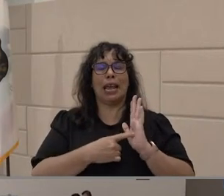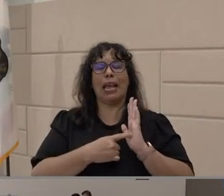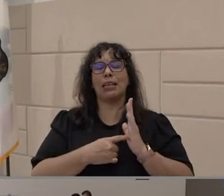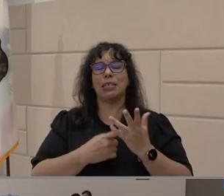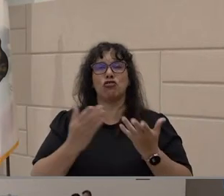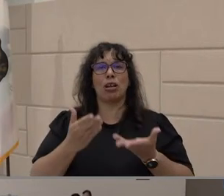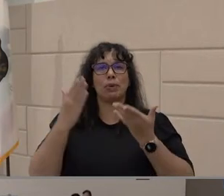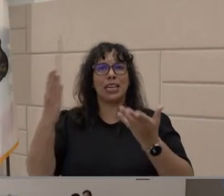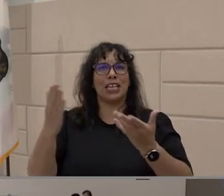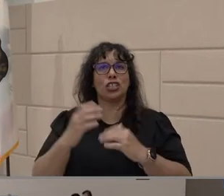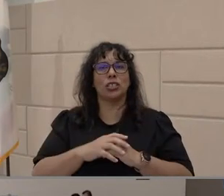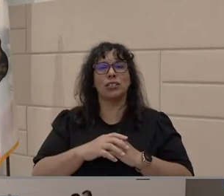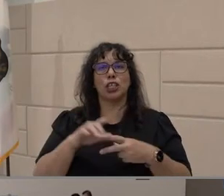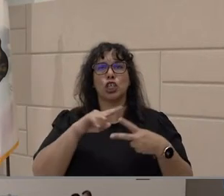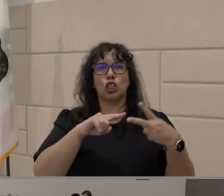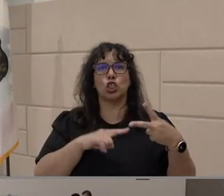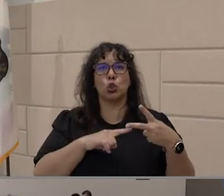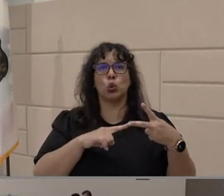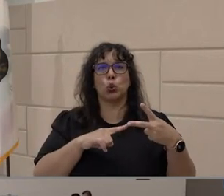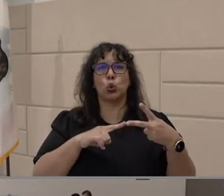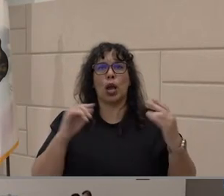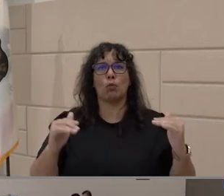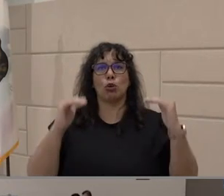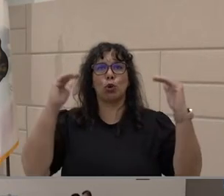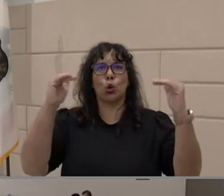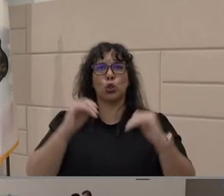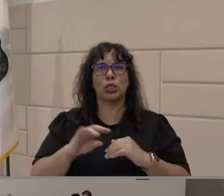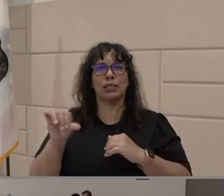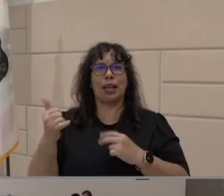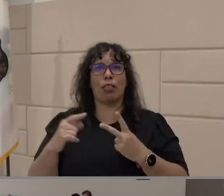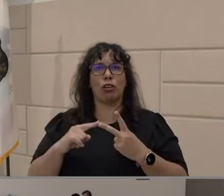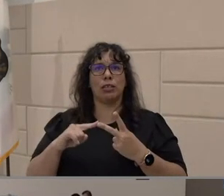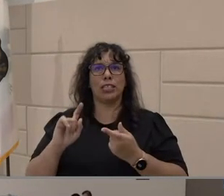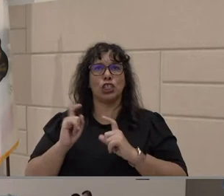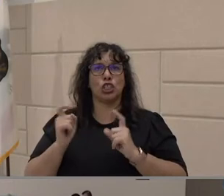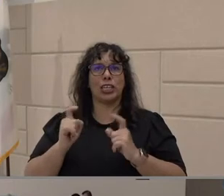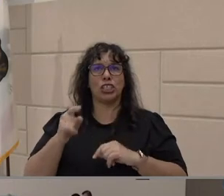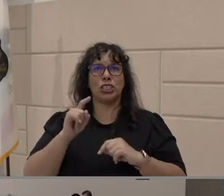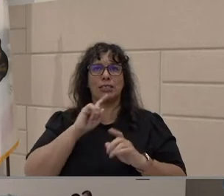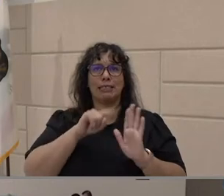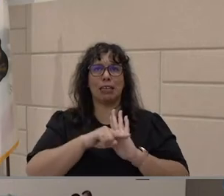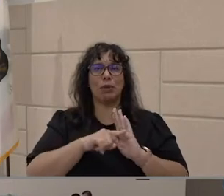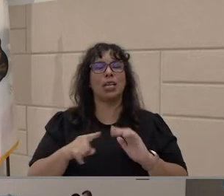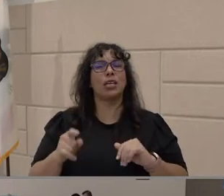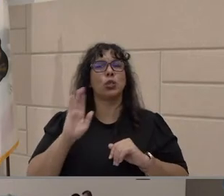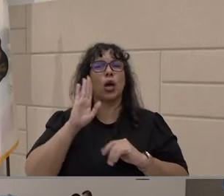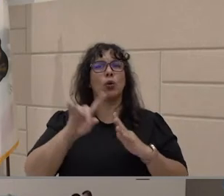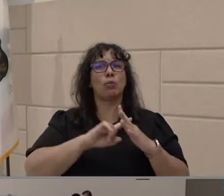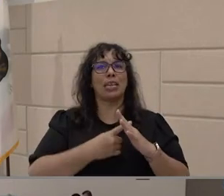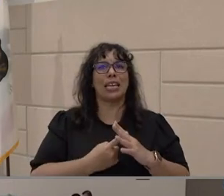ពោតទៅនឹងការតែងតាំងនឹងការតម្លើងតំណែង